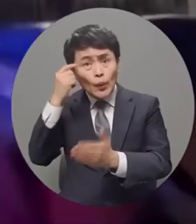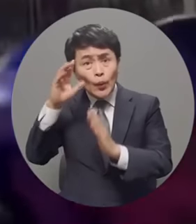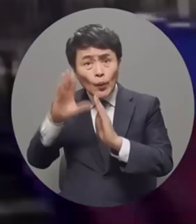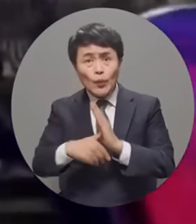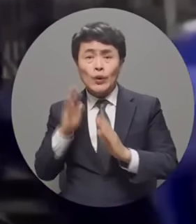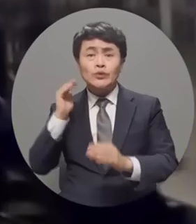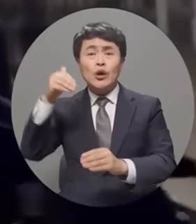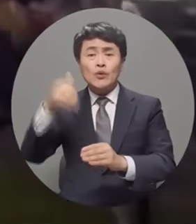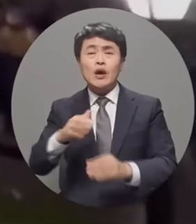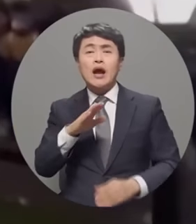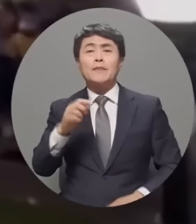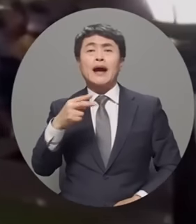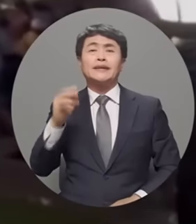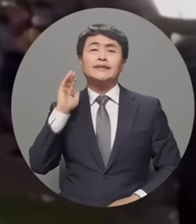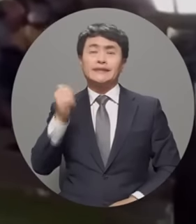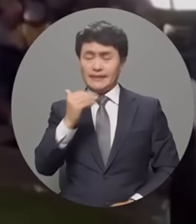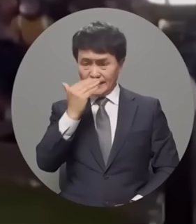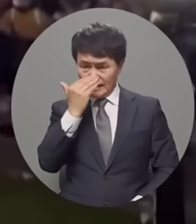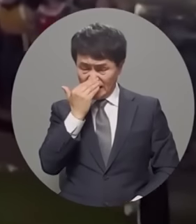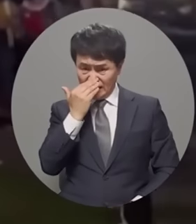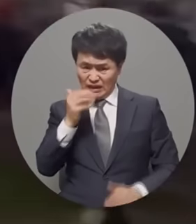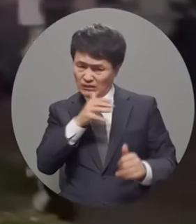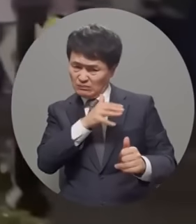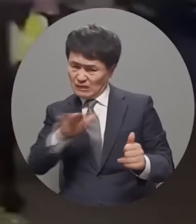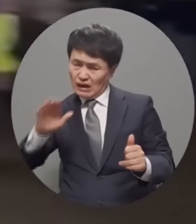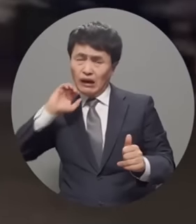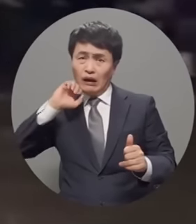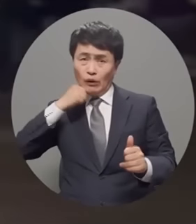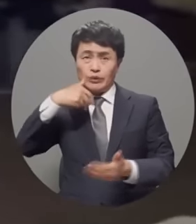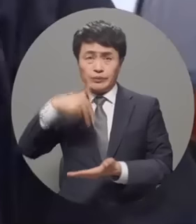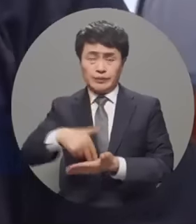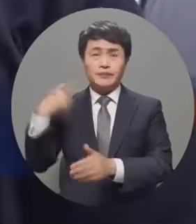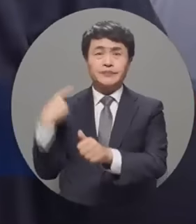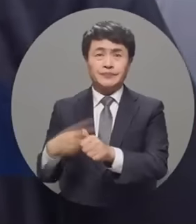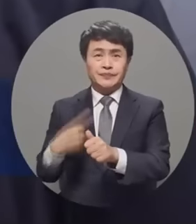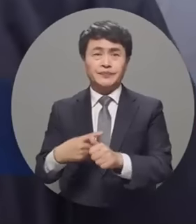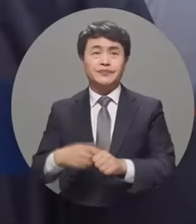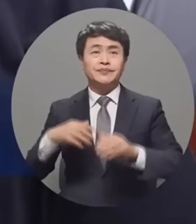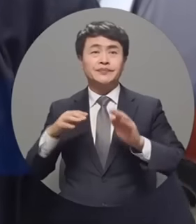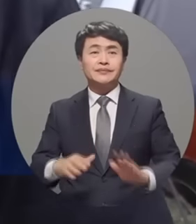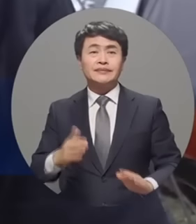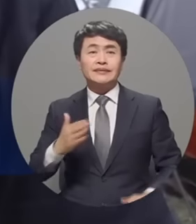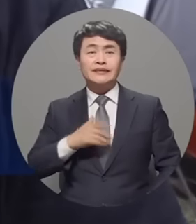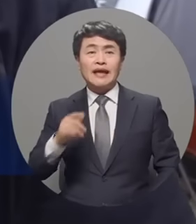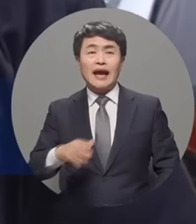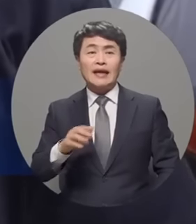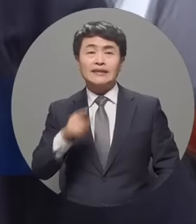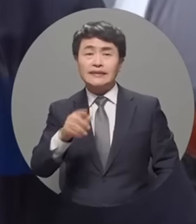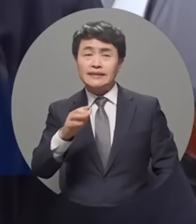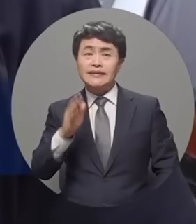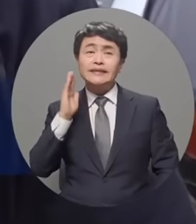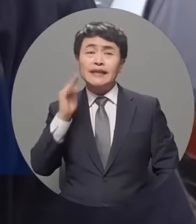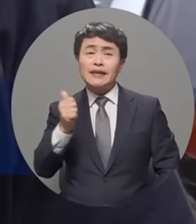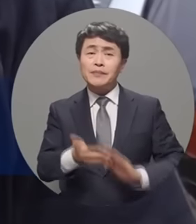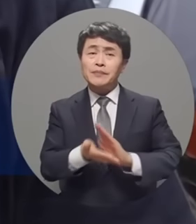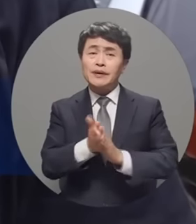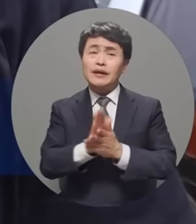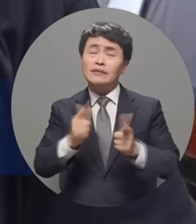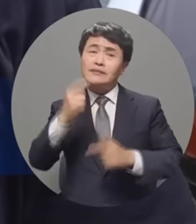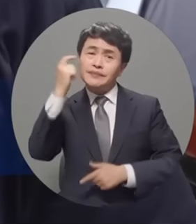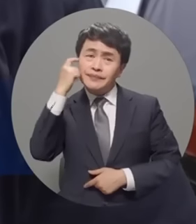후보 바이든이 이스라엘에 등을 돌리긴 어려울 거라며 비판합니다. I don't think he's going to change because the Zionists